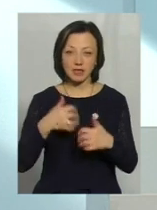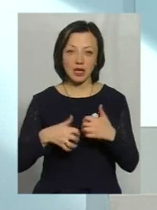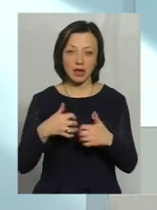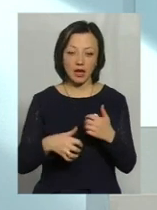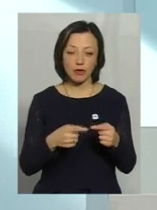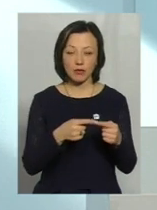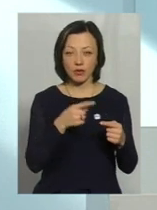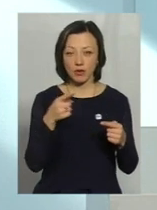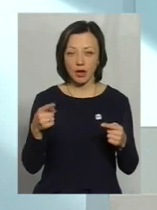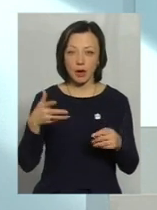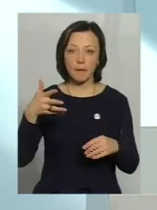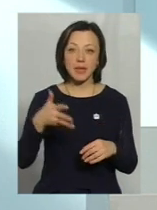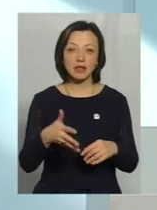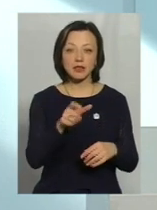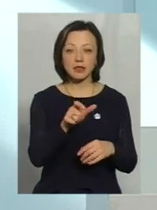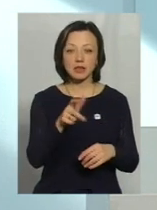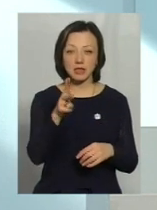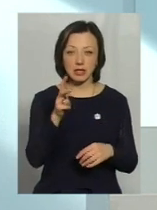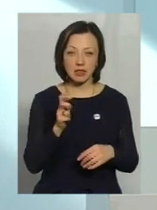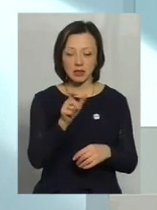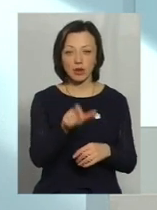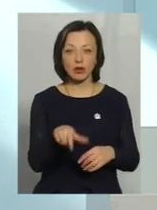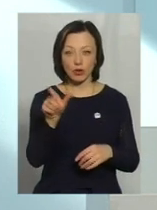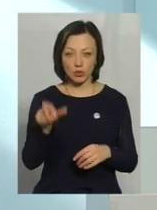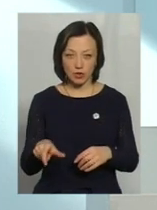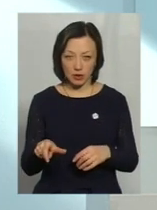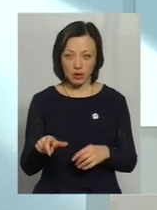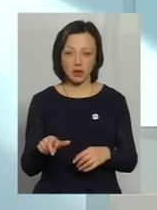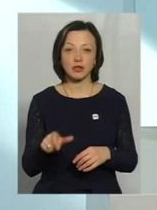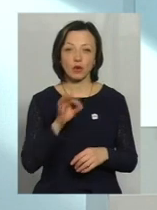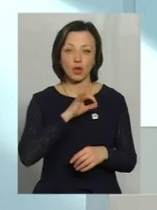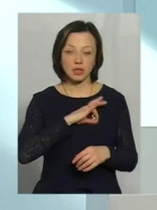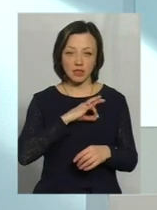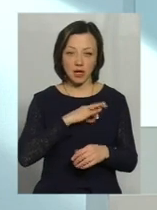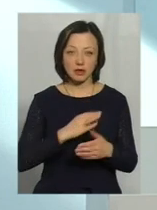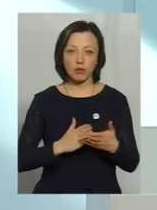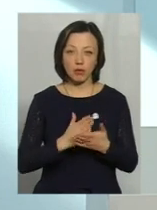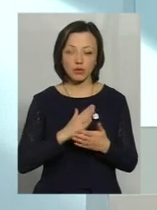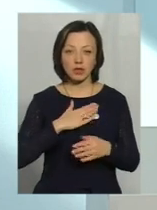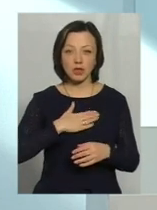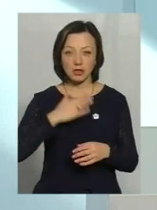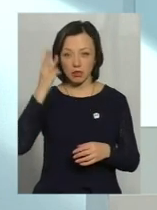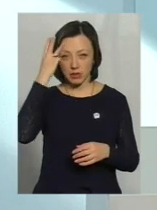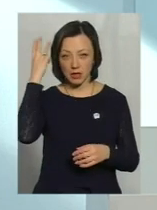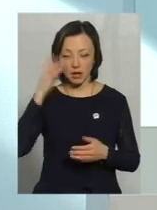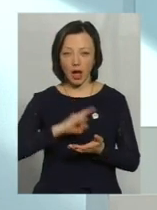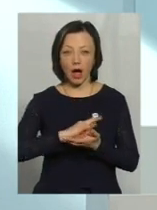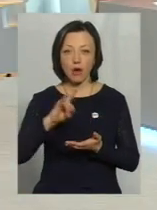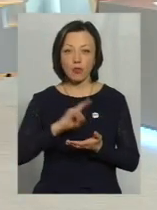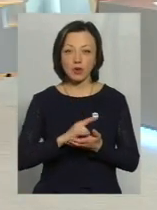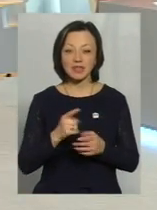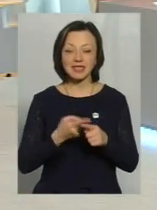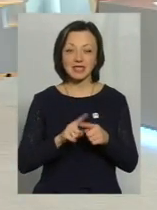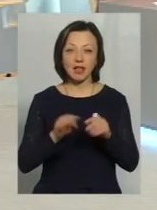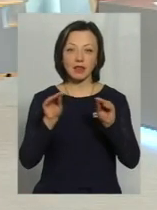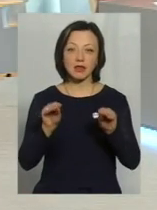в цей рік виходило 5300 пасажирів скористалися послугами нашого Хмельницького аеропорту. За